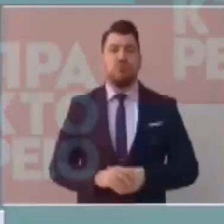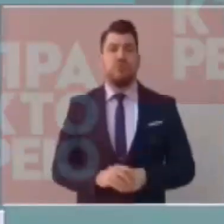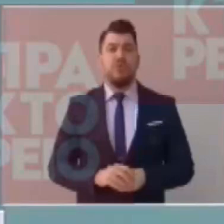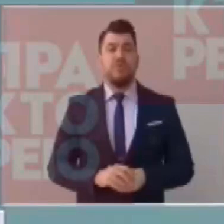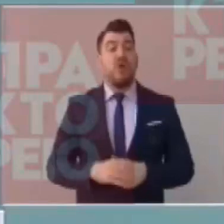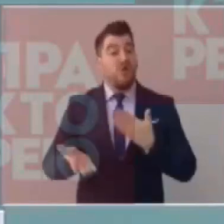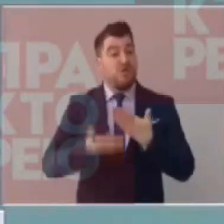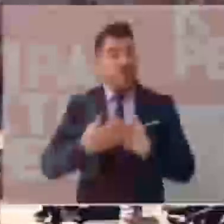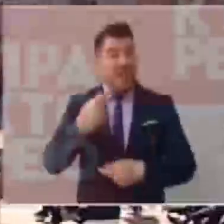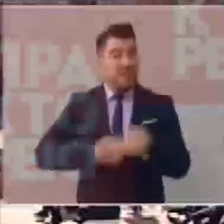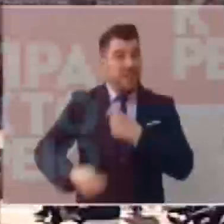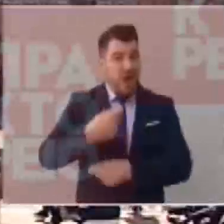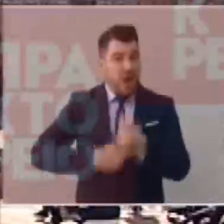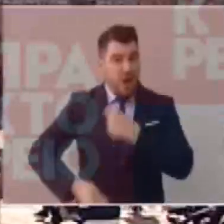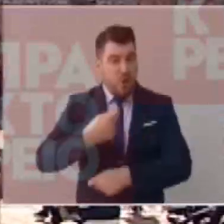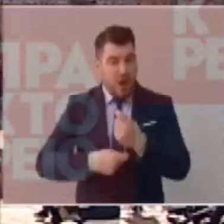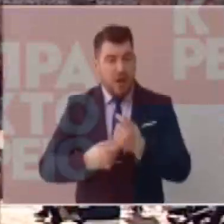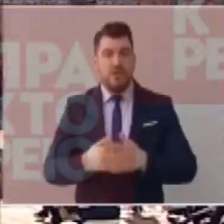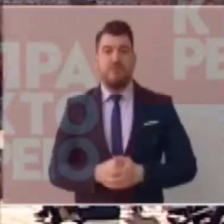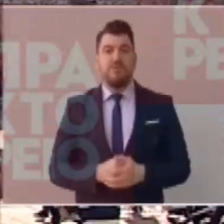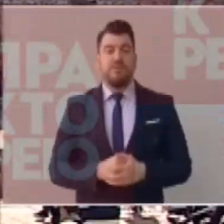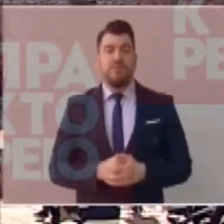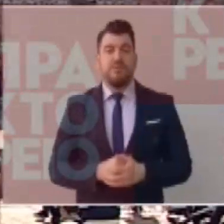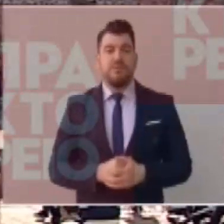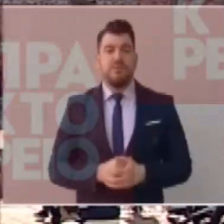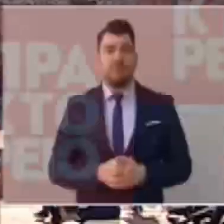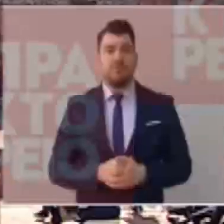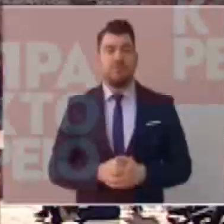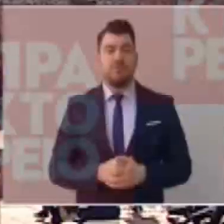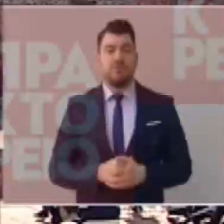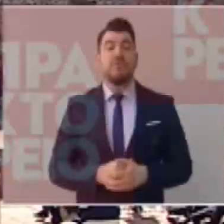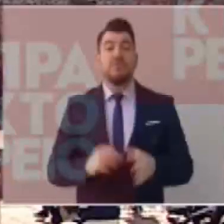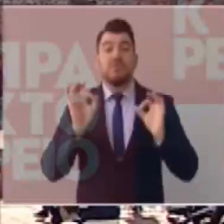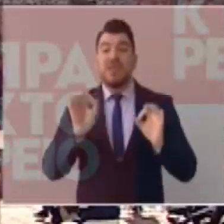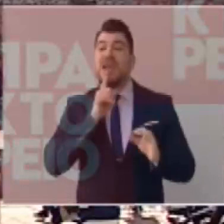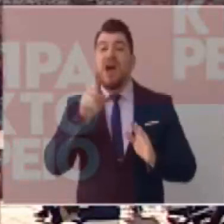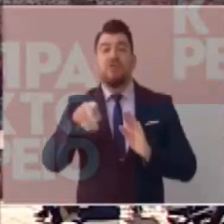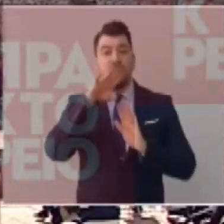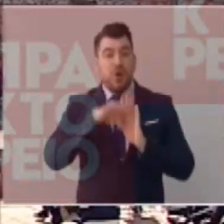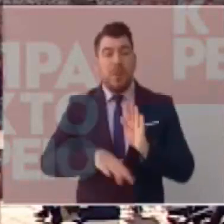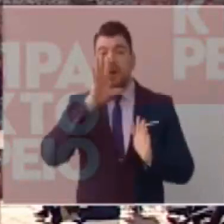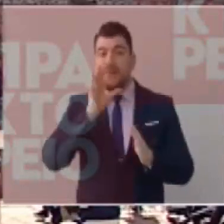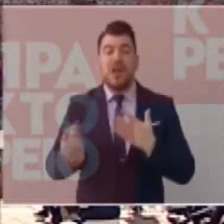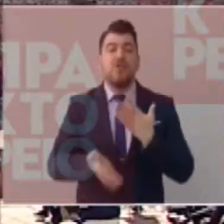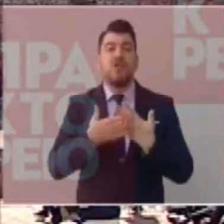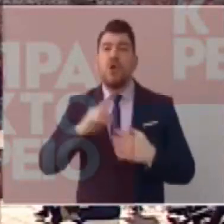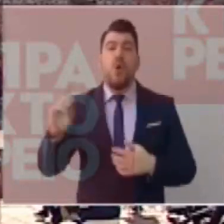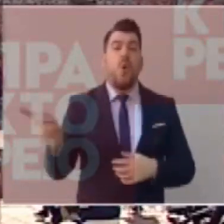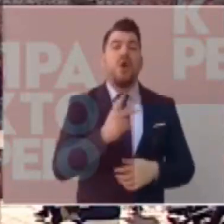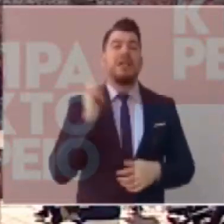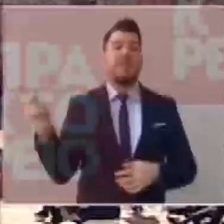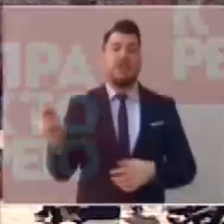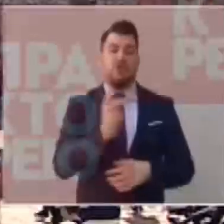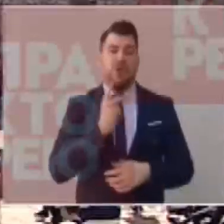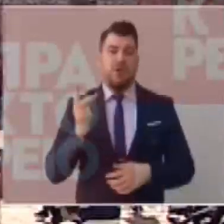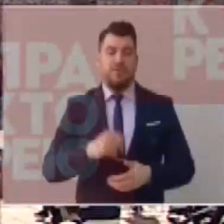αγορά, αφορά σε όλες τις εκφάνσεις και την κοινωνία των πολιτών. Και γι' αυτό